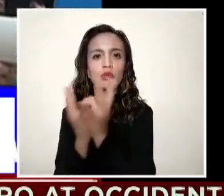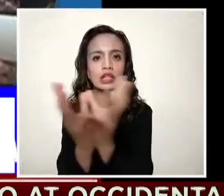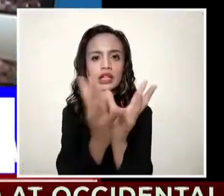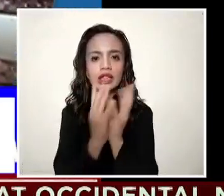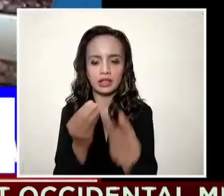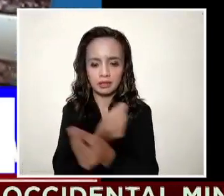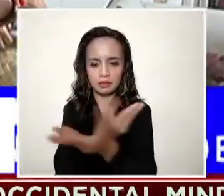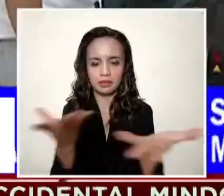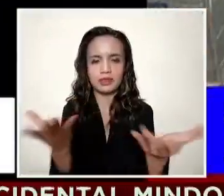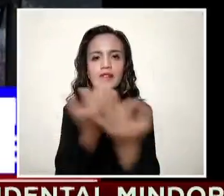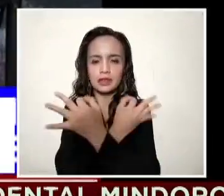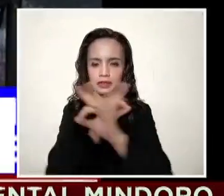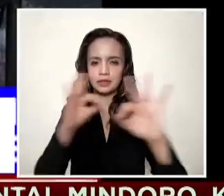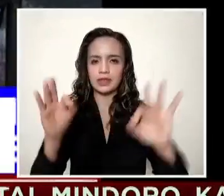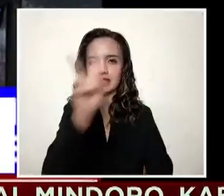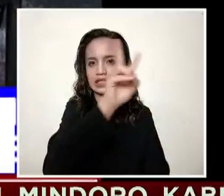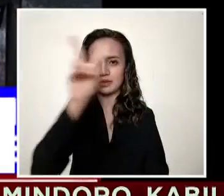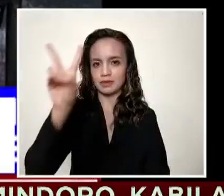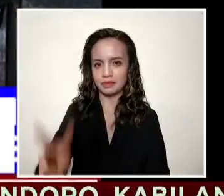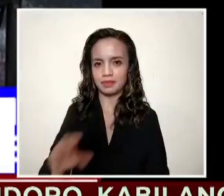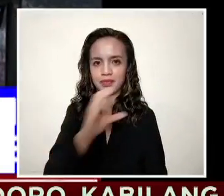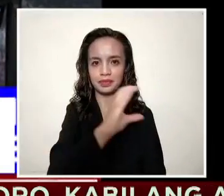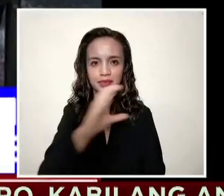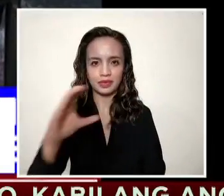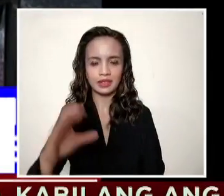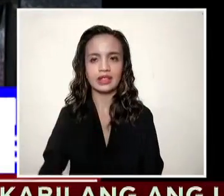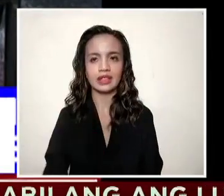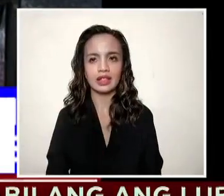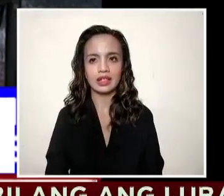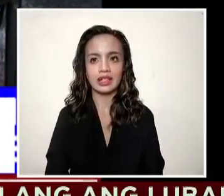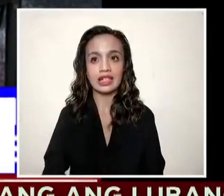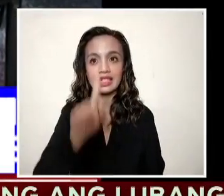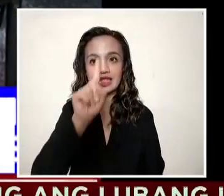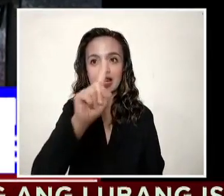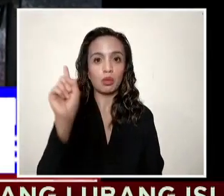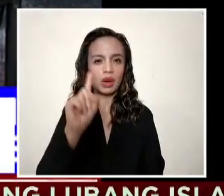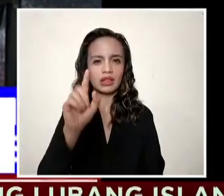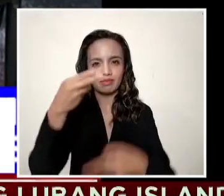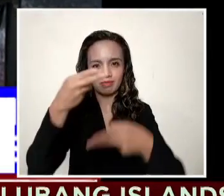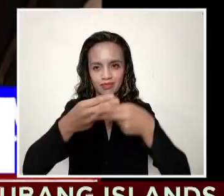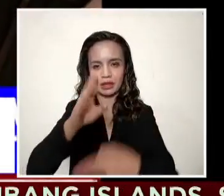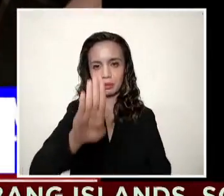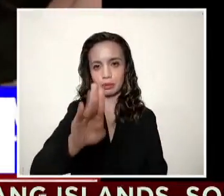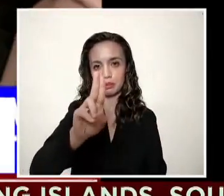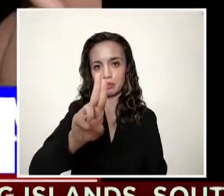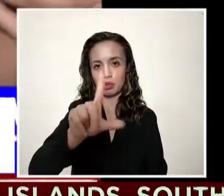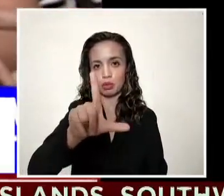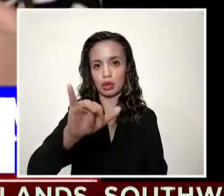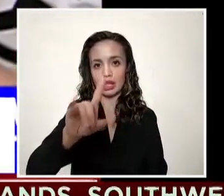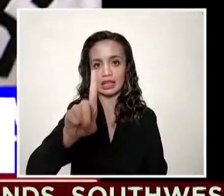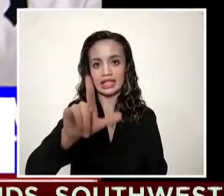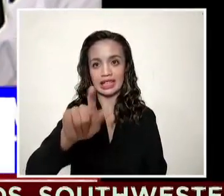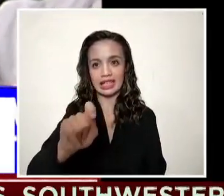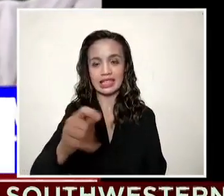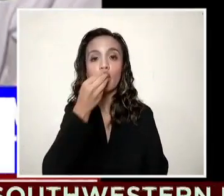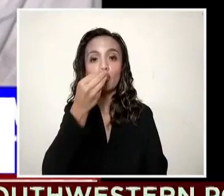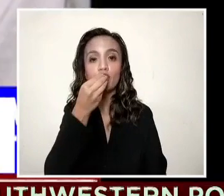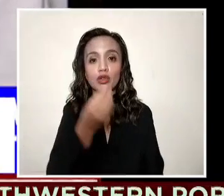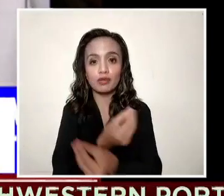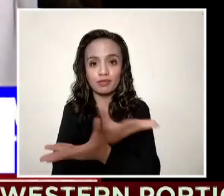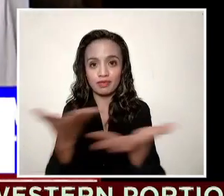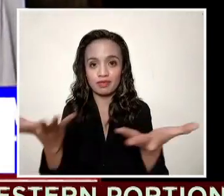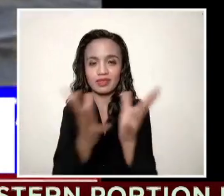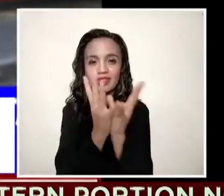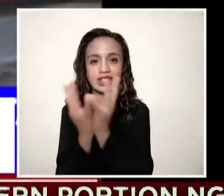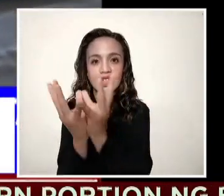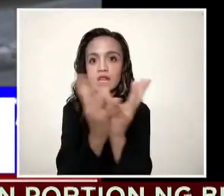at Caloocan. Isang bulilit pantry naman ang ipinwesto sa Project 4 Quezon City kung saan imbis na